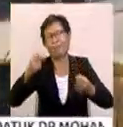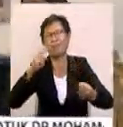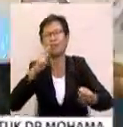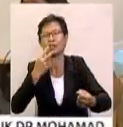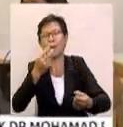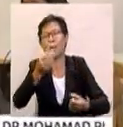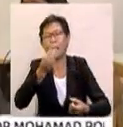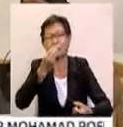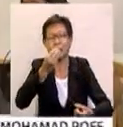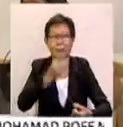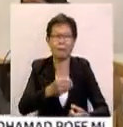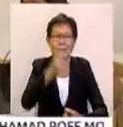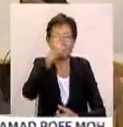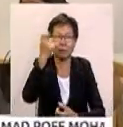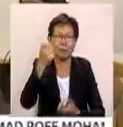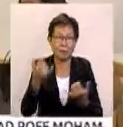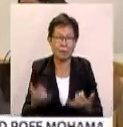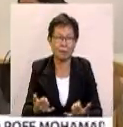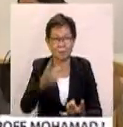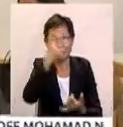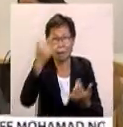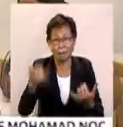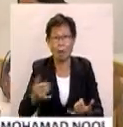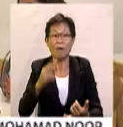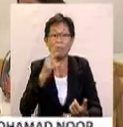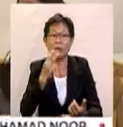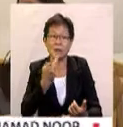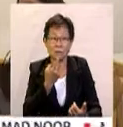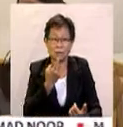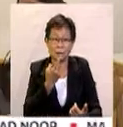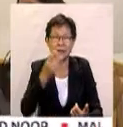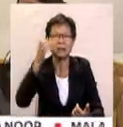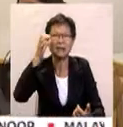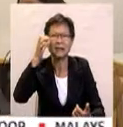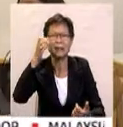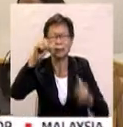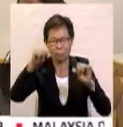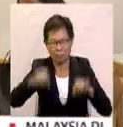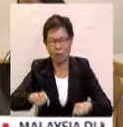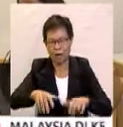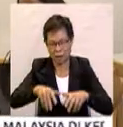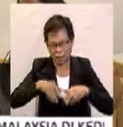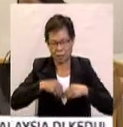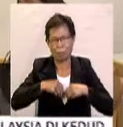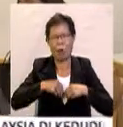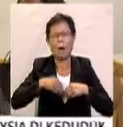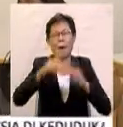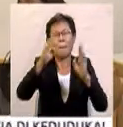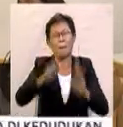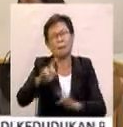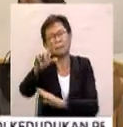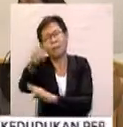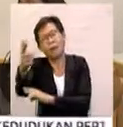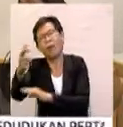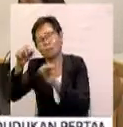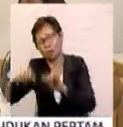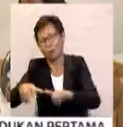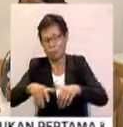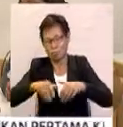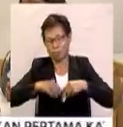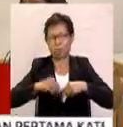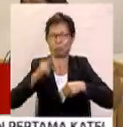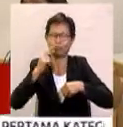vegetarian meal. Sebab sekarang vegetarian bukan kata Cina saja boleh menerima, malah bangsa-bangsa lain pun dah boleh